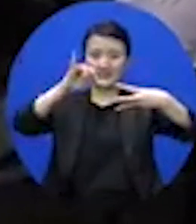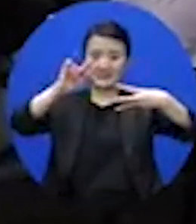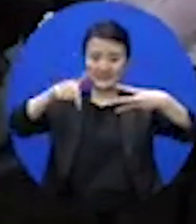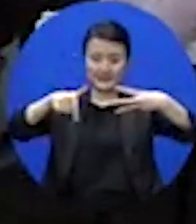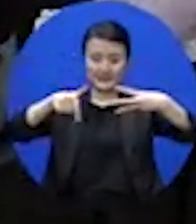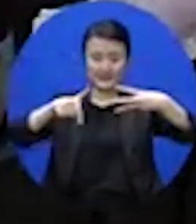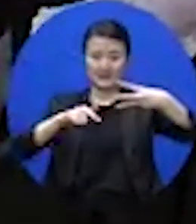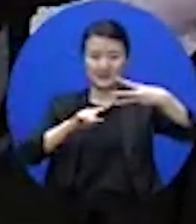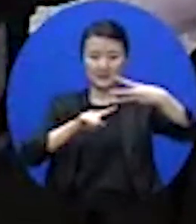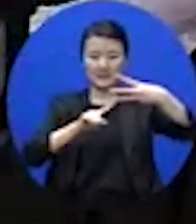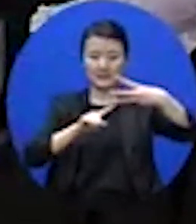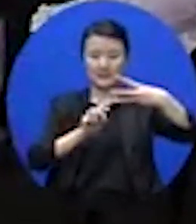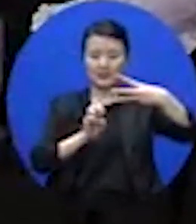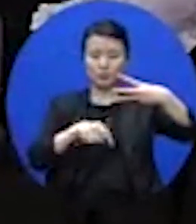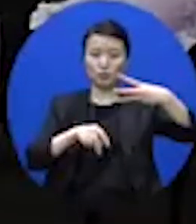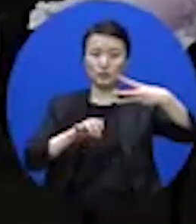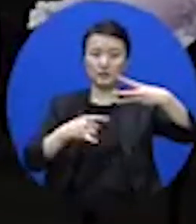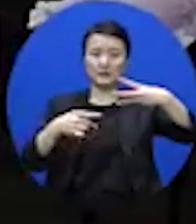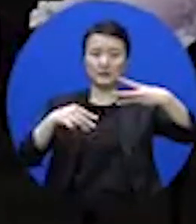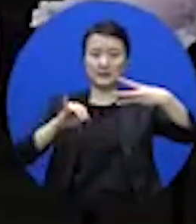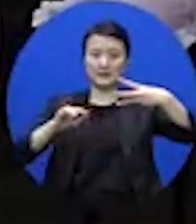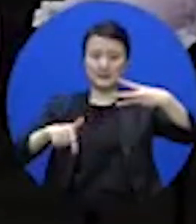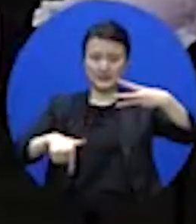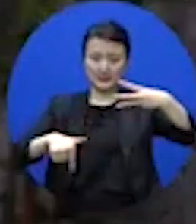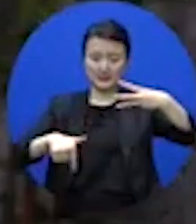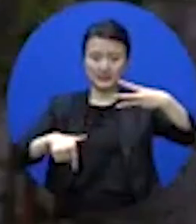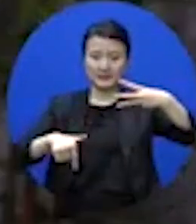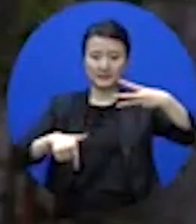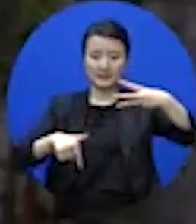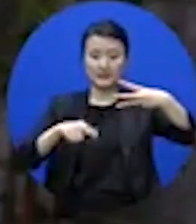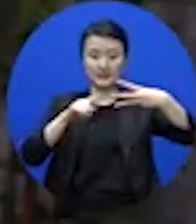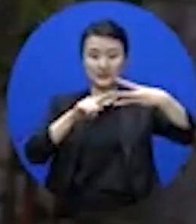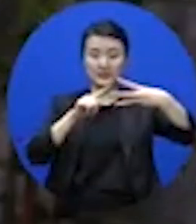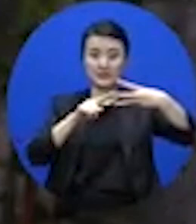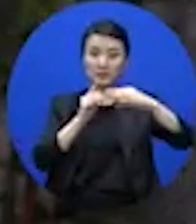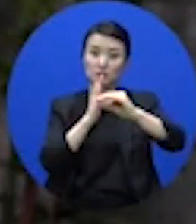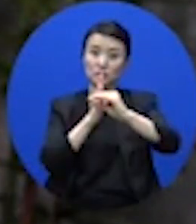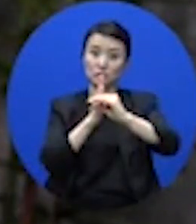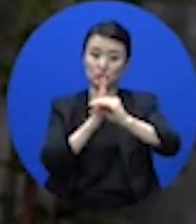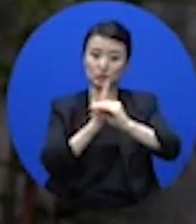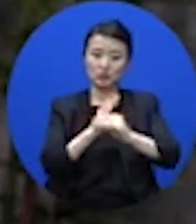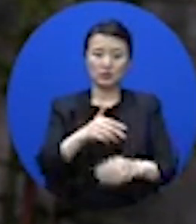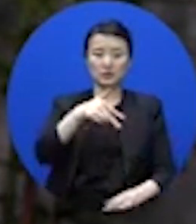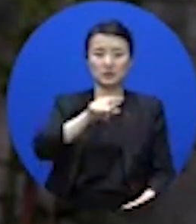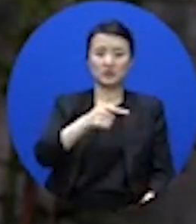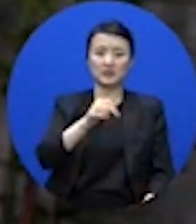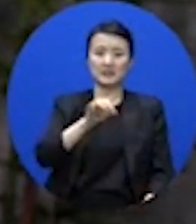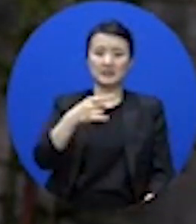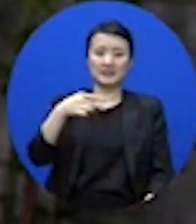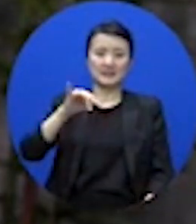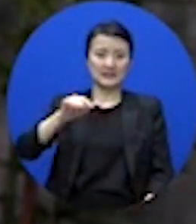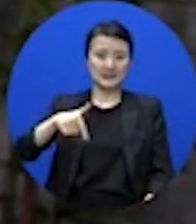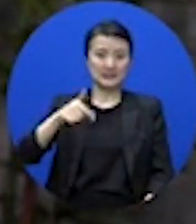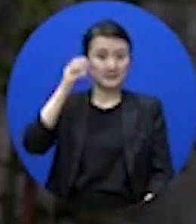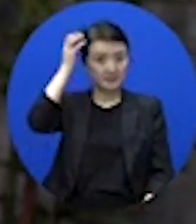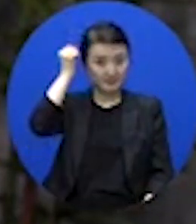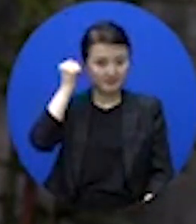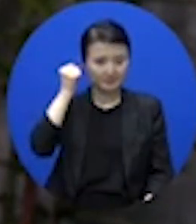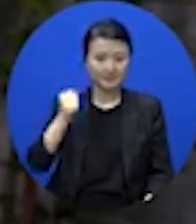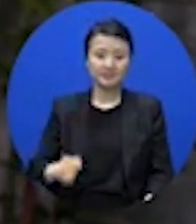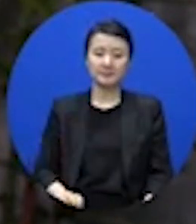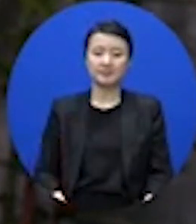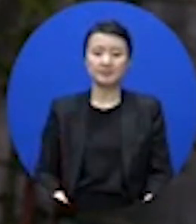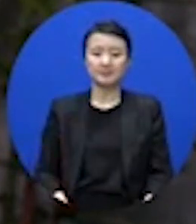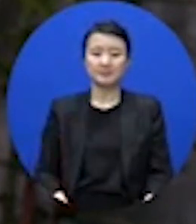세상. 무의식. 무의식. 네, 무의식의 세상이 있겠죠? 그 사이에 이 전의식이 흐르는 거예요. 오케이?